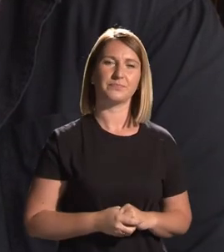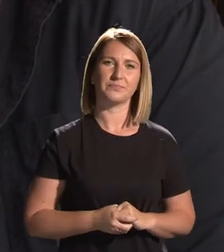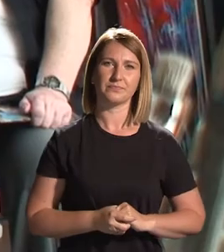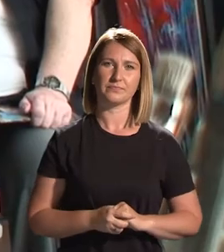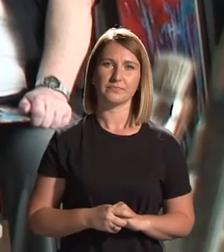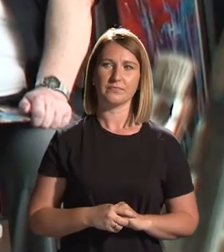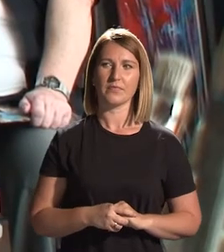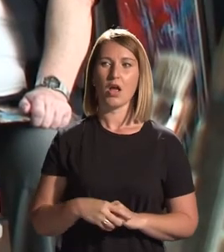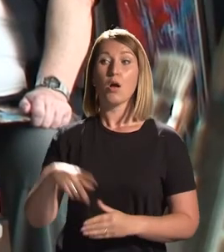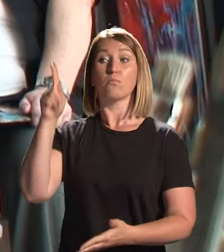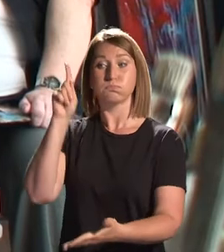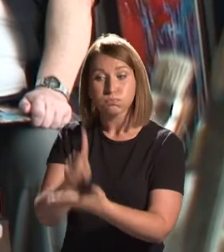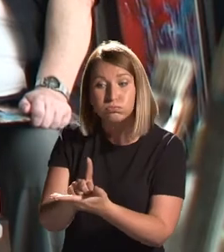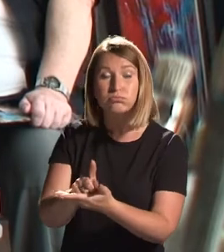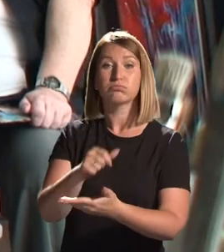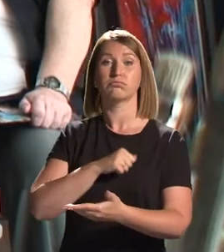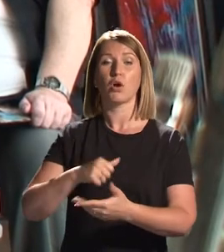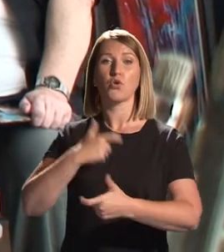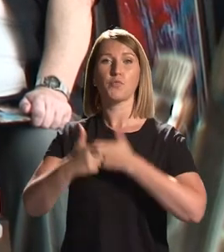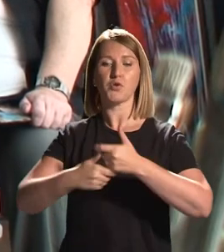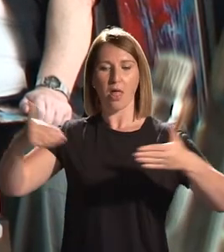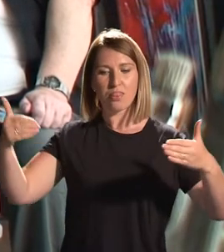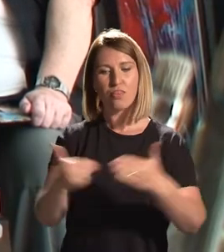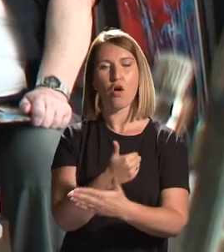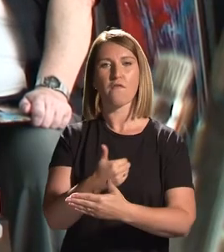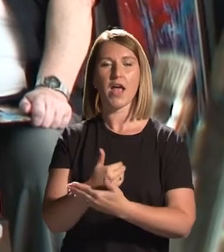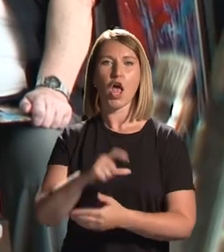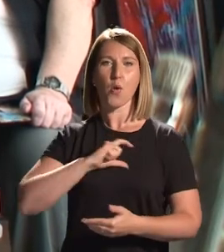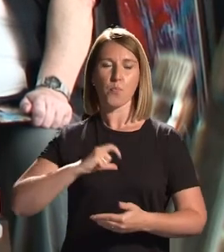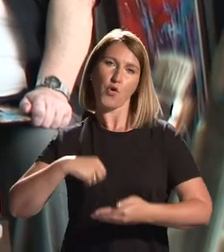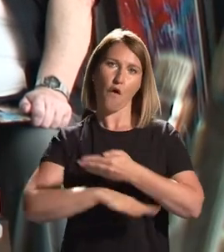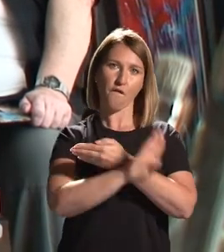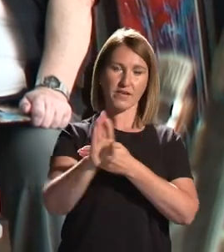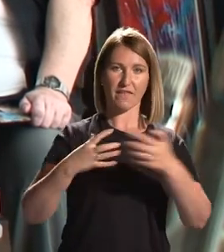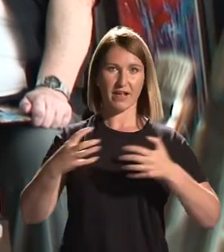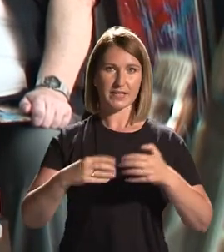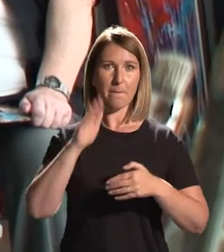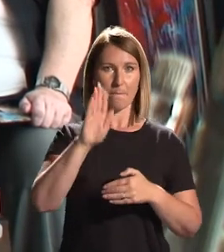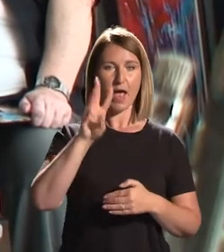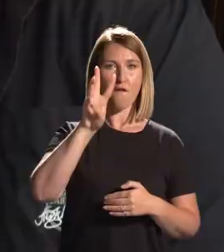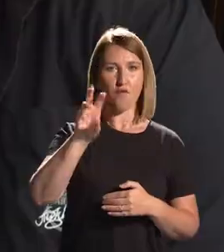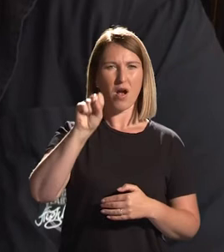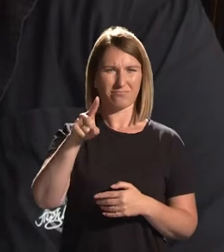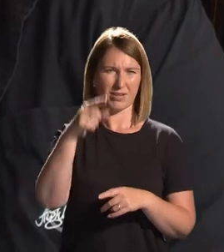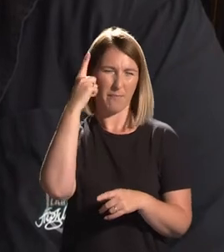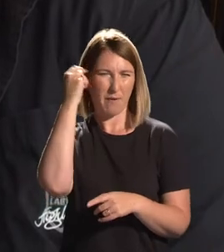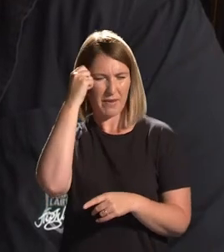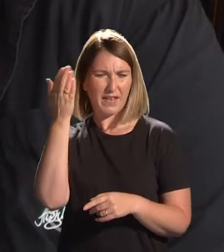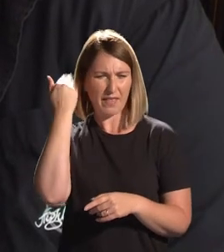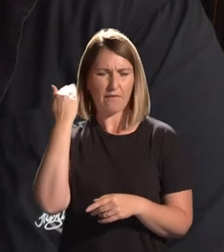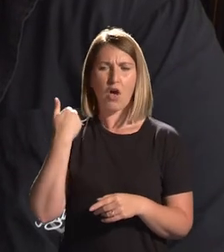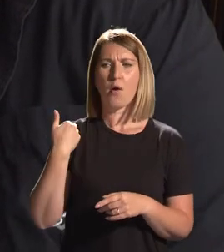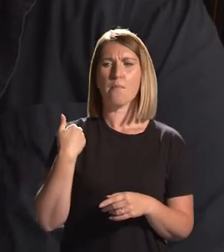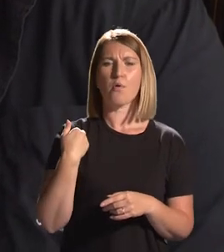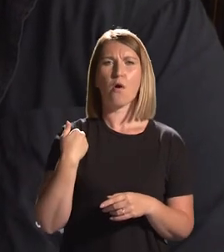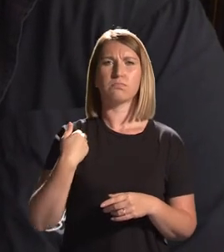wspomnień? Udało się, że powstało to nowe BWA, bo tutaj w tym sklepie alkoholowym to i tak dobrze, bo władze to